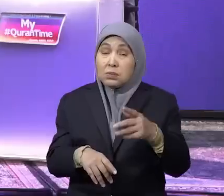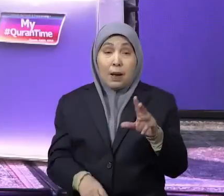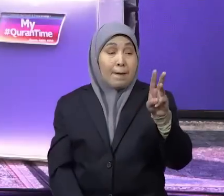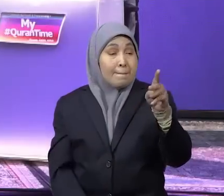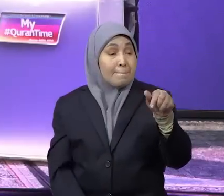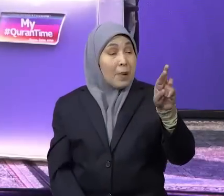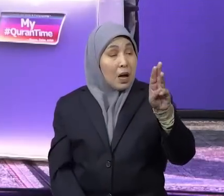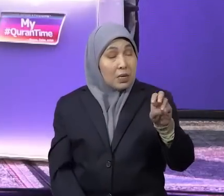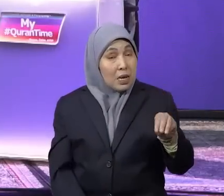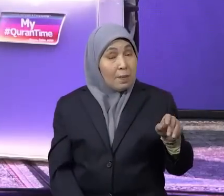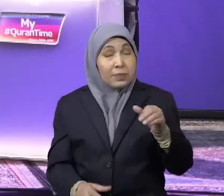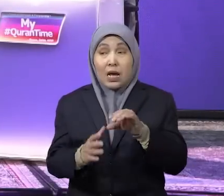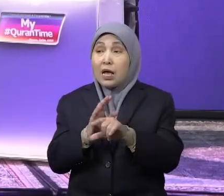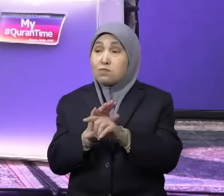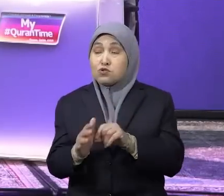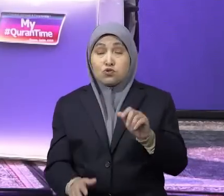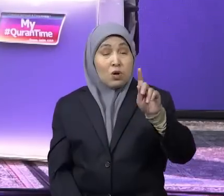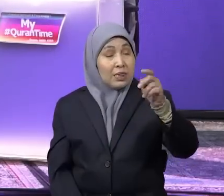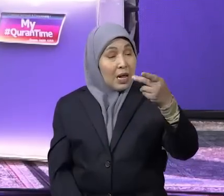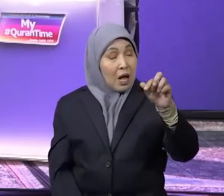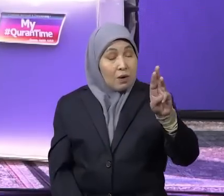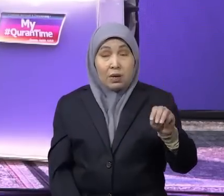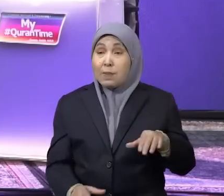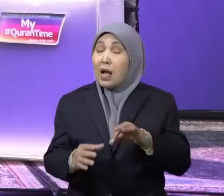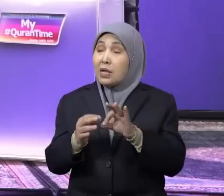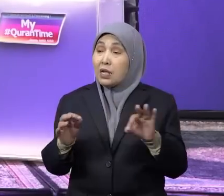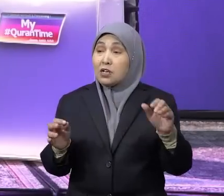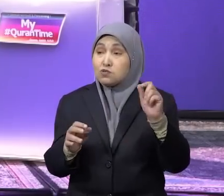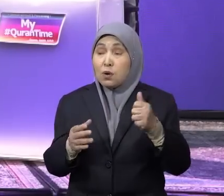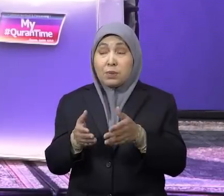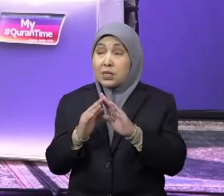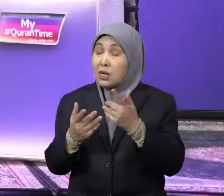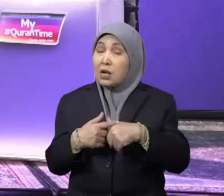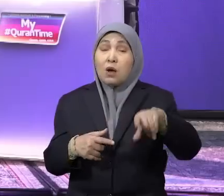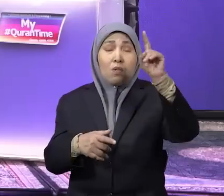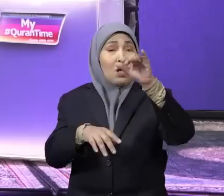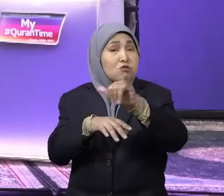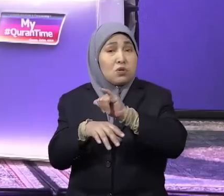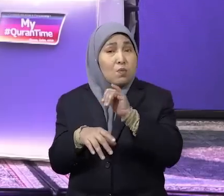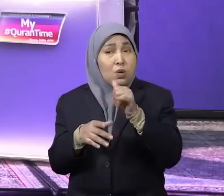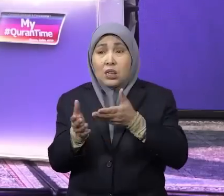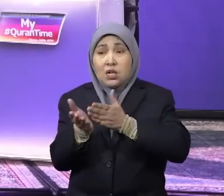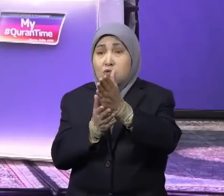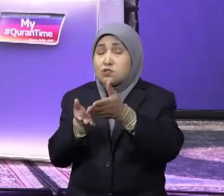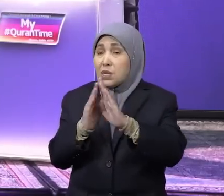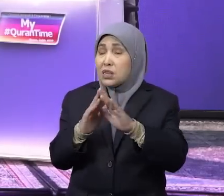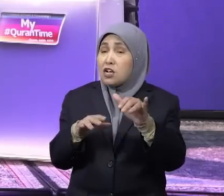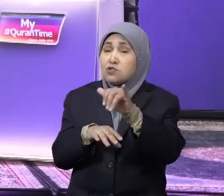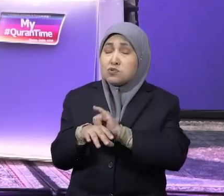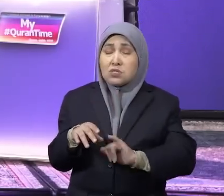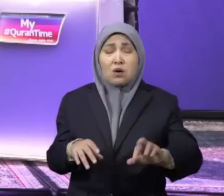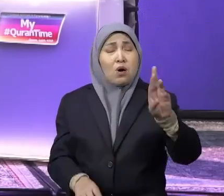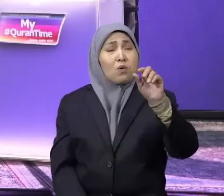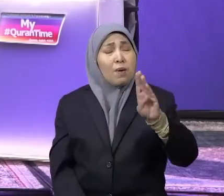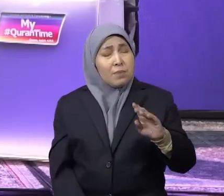satu ketika dalam surah Tahrim ayat yang ke-10, bila mana Maryam minta daripada Allah syurga, dia bukan terus minta syurga. Dia kata pada